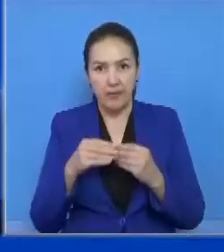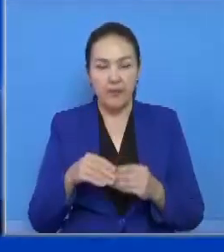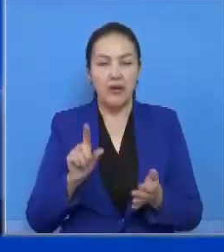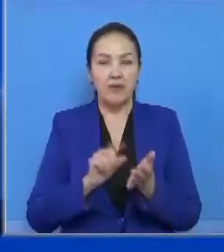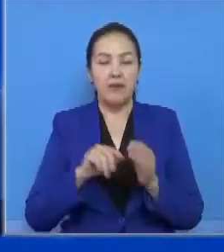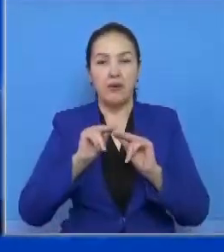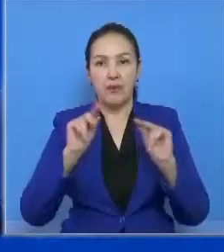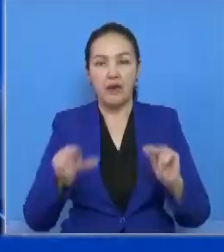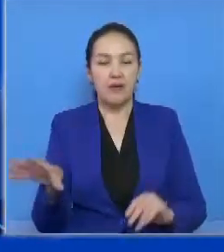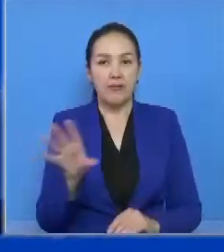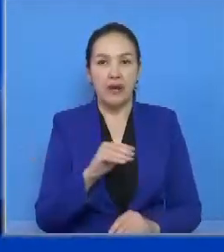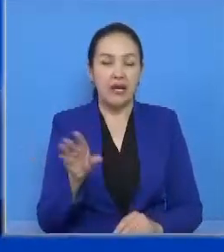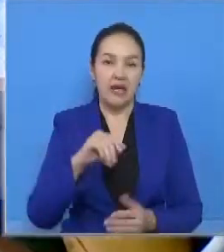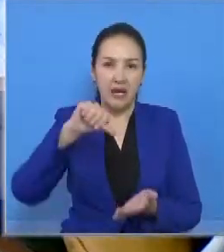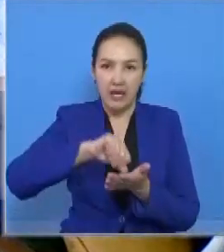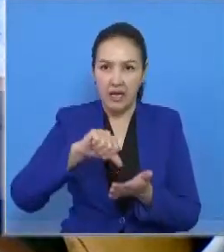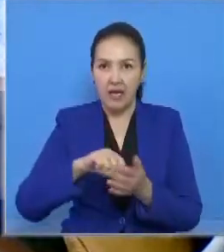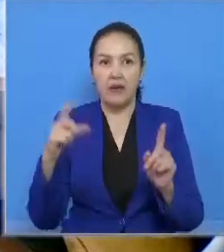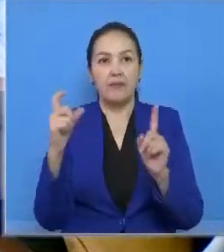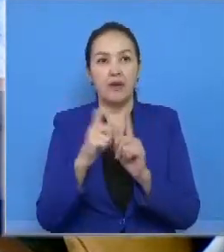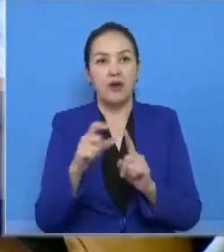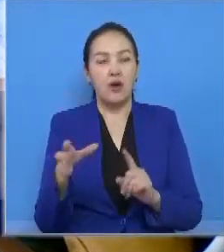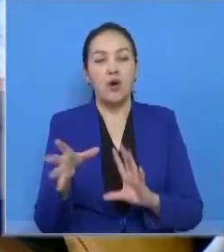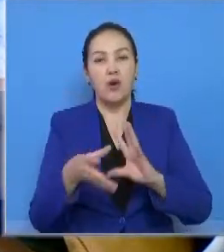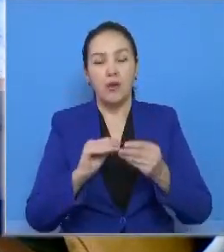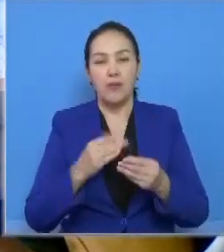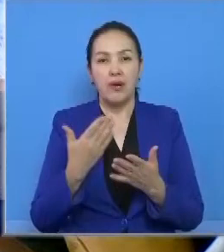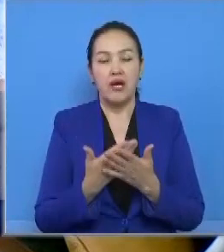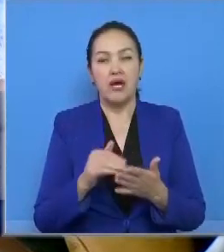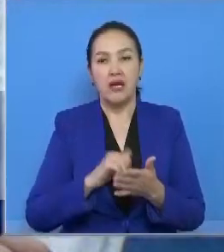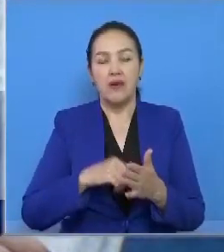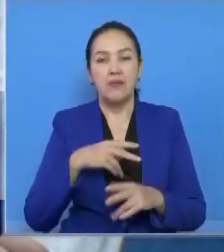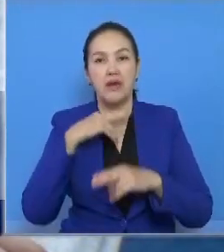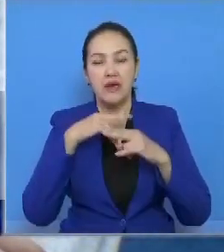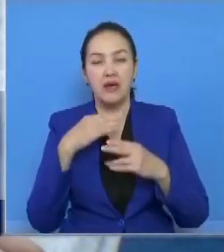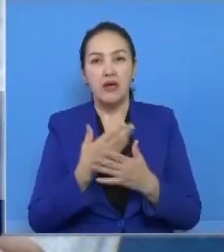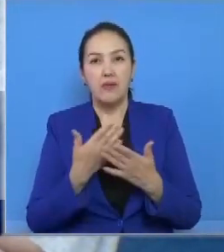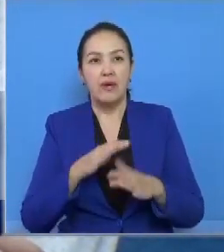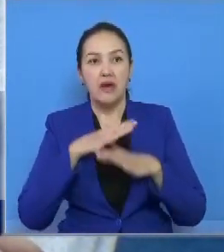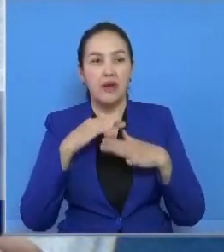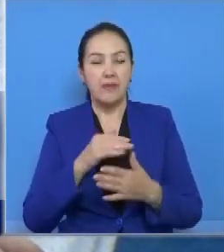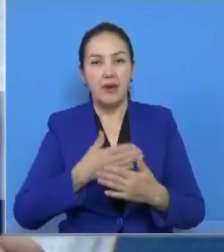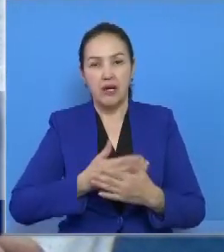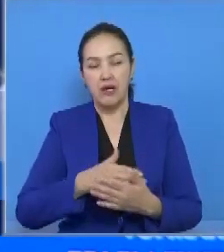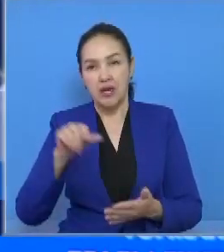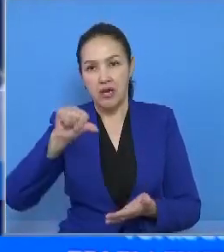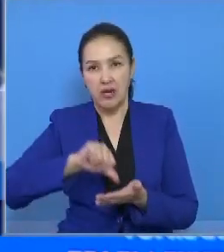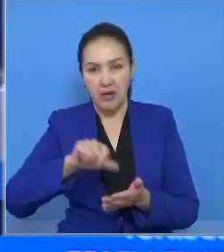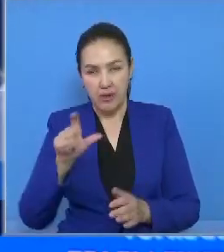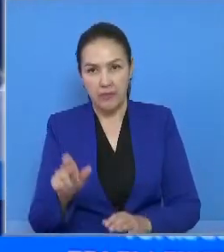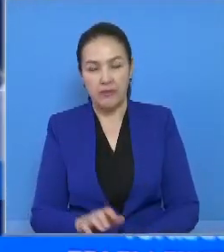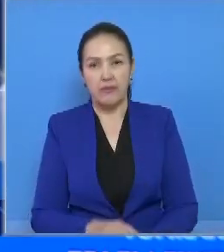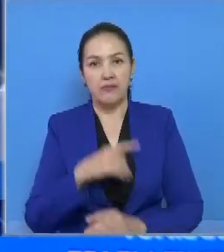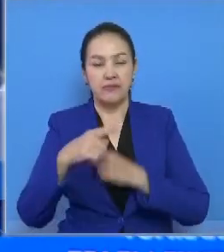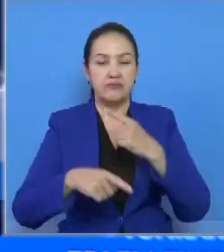ардагер, мұғалімдер бәрі-бәрі қатысты. Бір сөзбен айтқанда, қоғамның өзекті мәселелеріне бей-жай қарамайтын мыңға жуық белсенді жиналды.